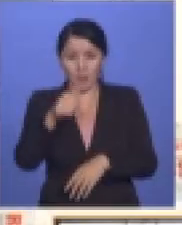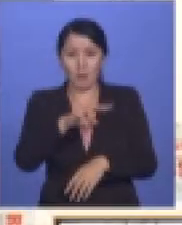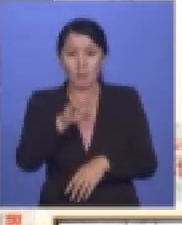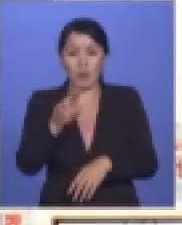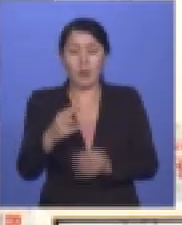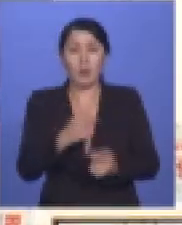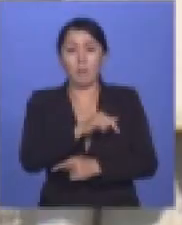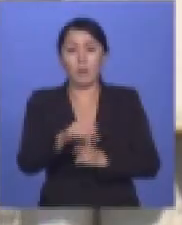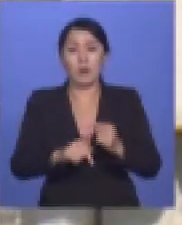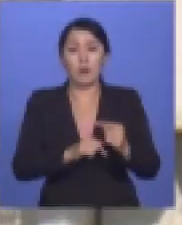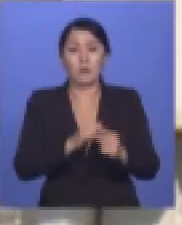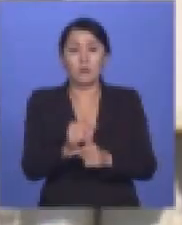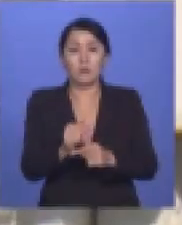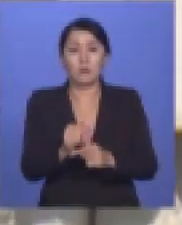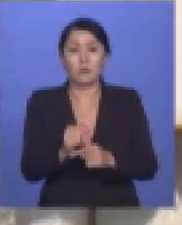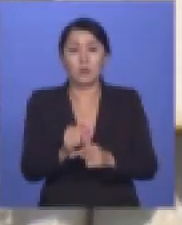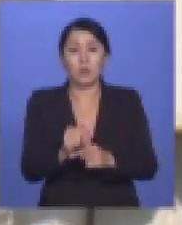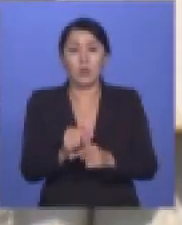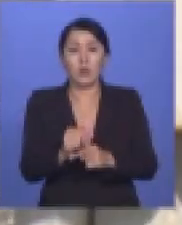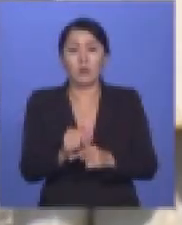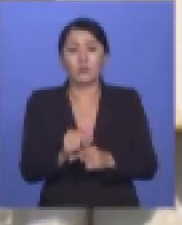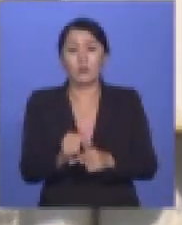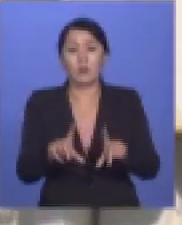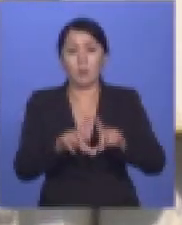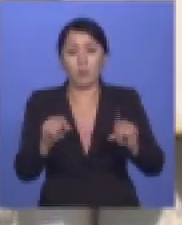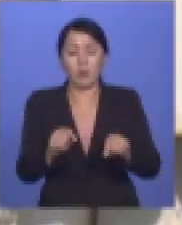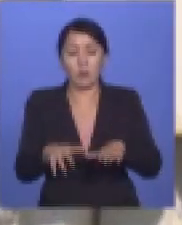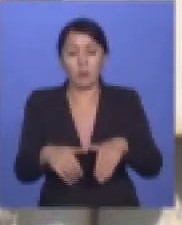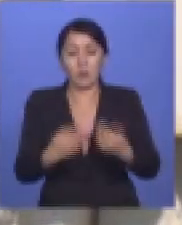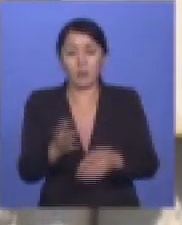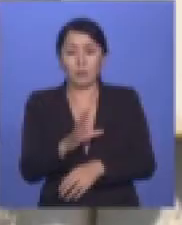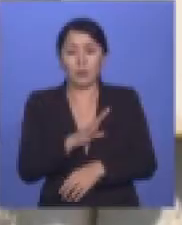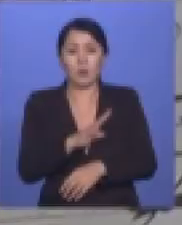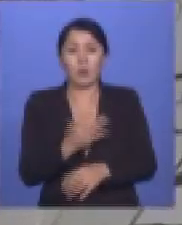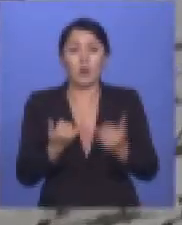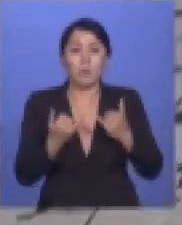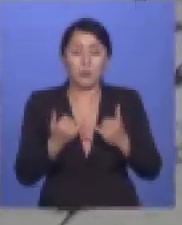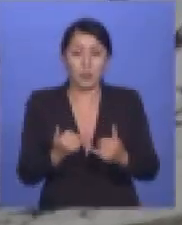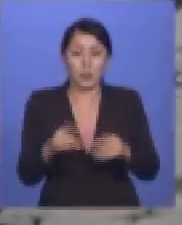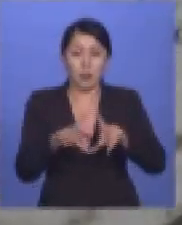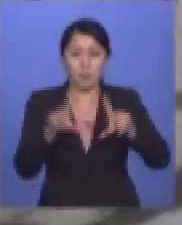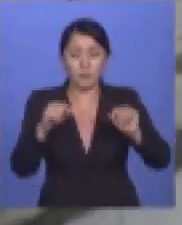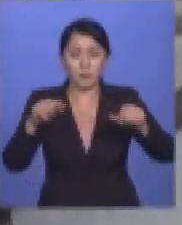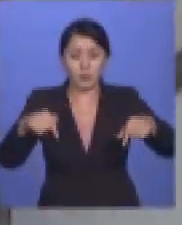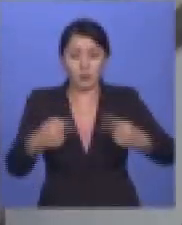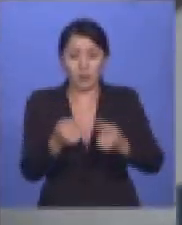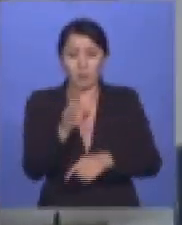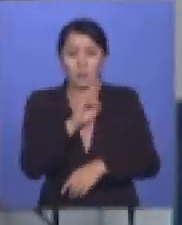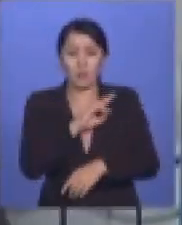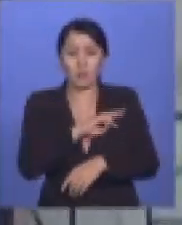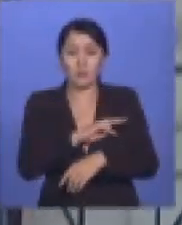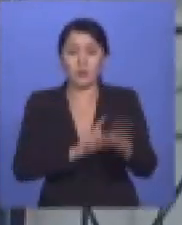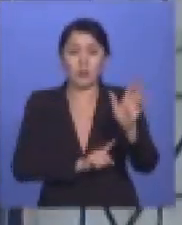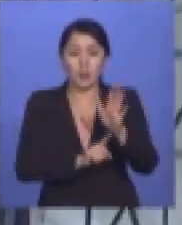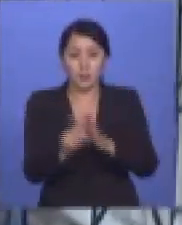1990-ында кәсіпкер ғимаратты өтеусіз негізде жергілікті атқарушы органның қарамағына берген. Бүгінгі күні нысанды қайта қалпына келтіру